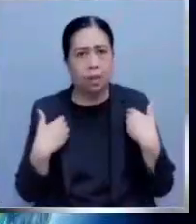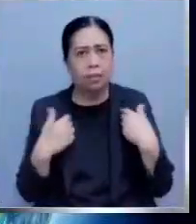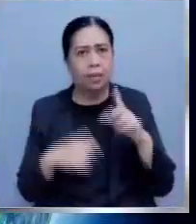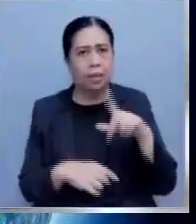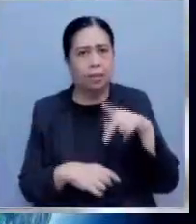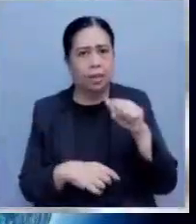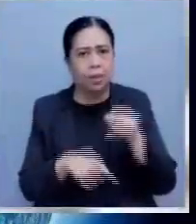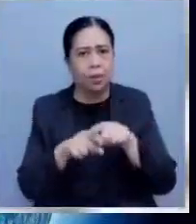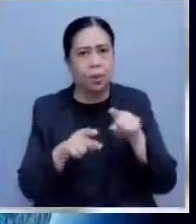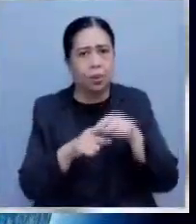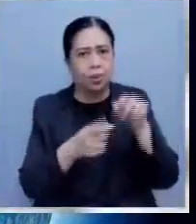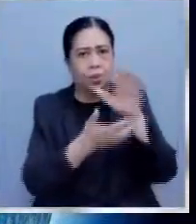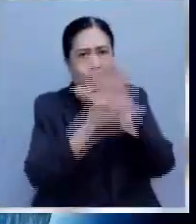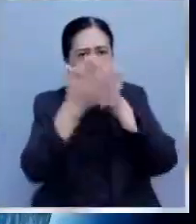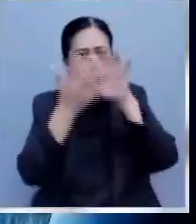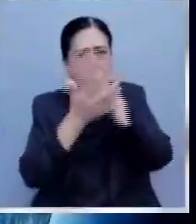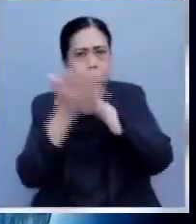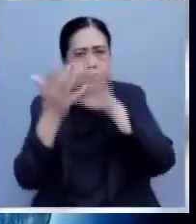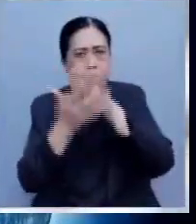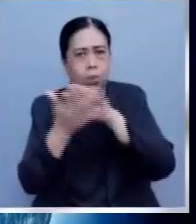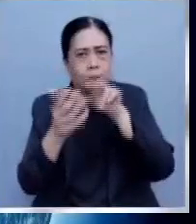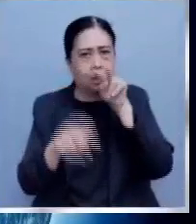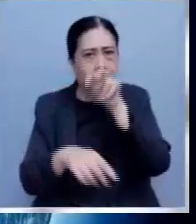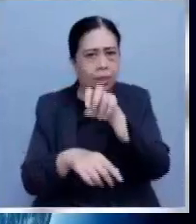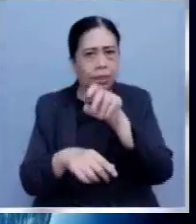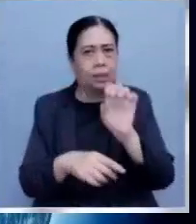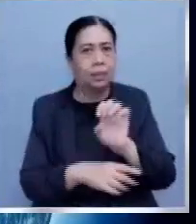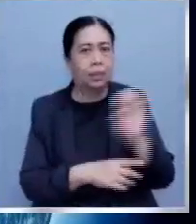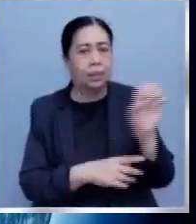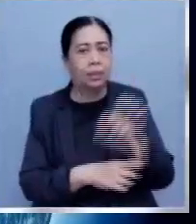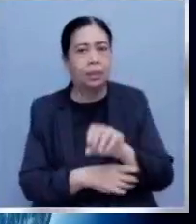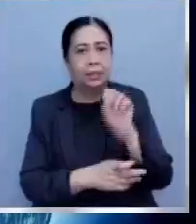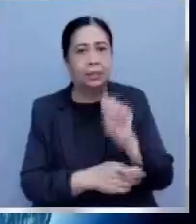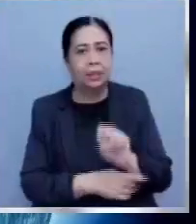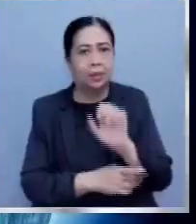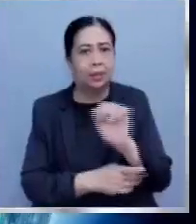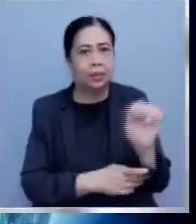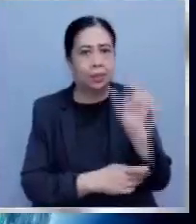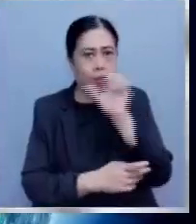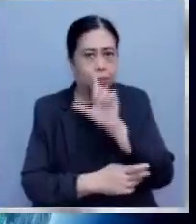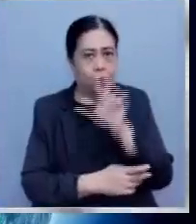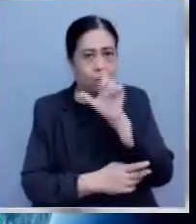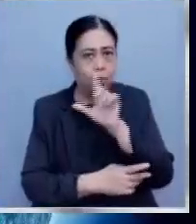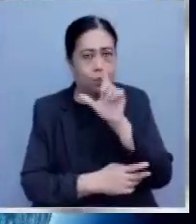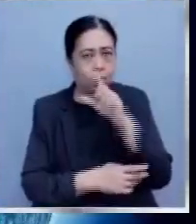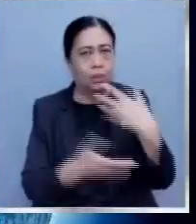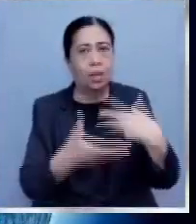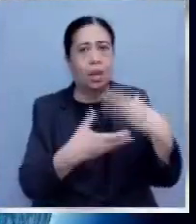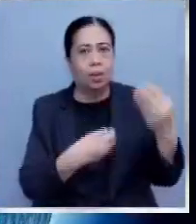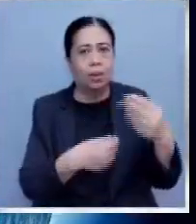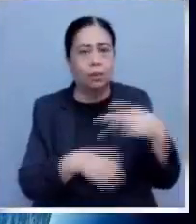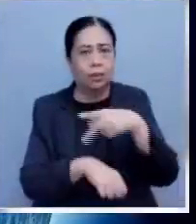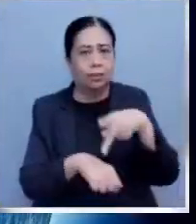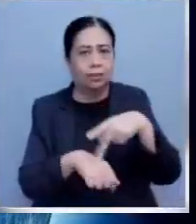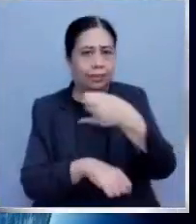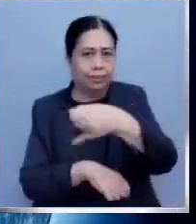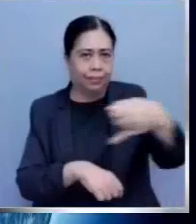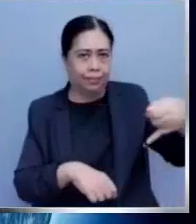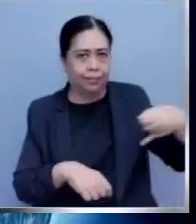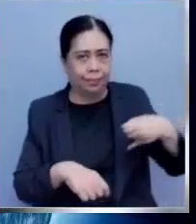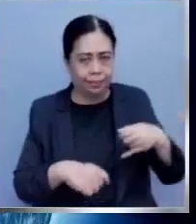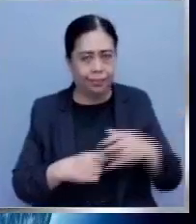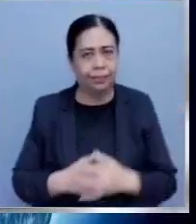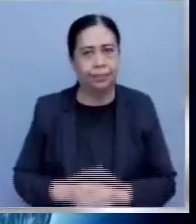rin yung kumpul na kaulapan na namataan sa silangan ng southeastern Luzon sa labas pa yan ng Philippine Area of